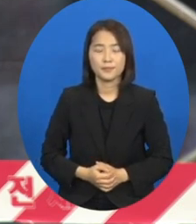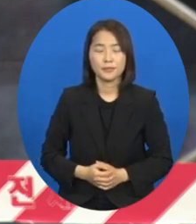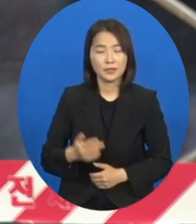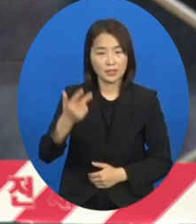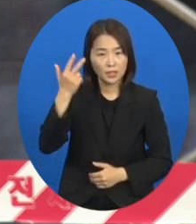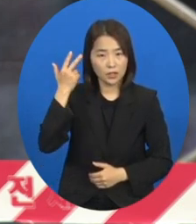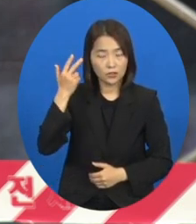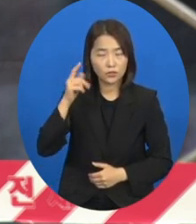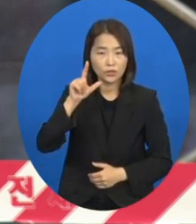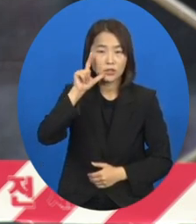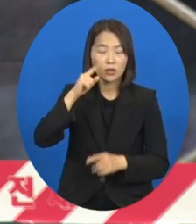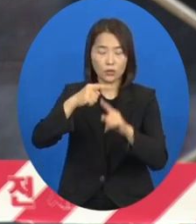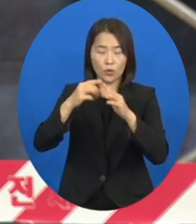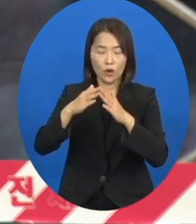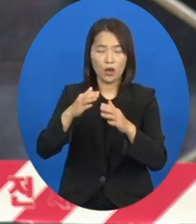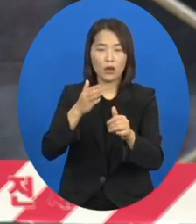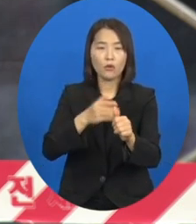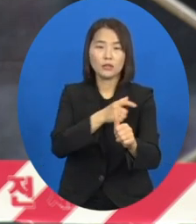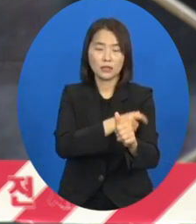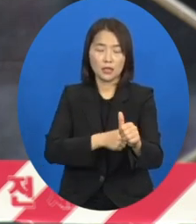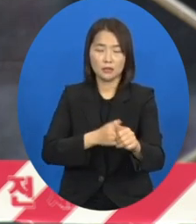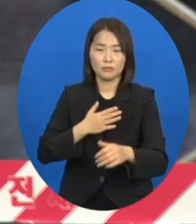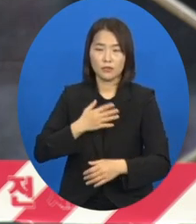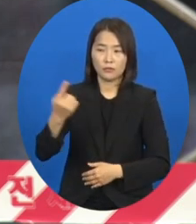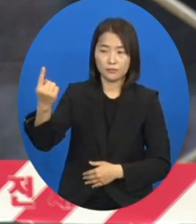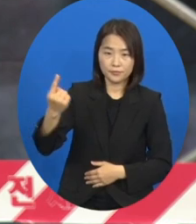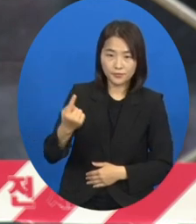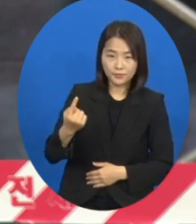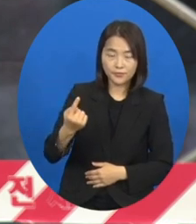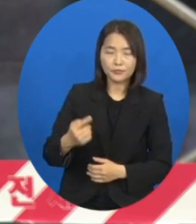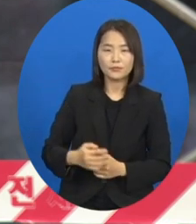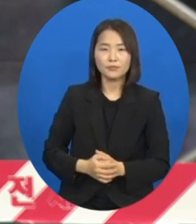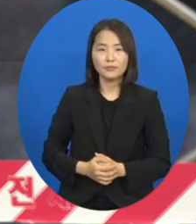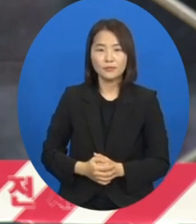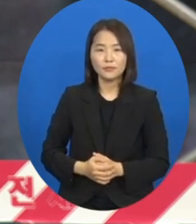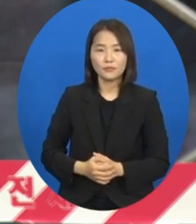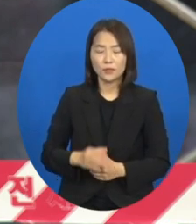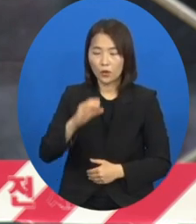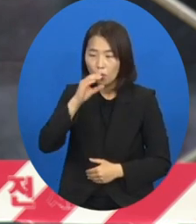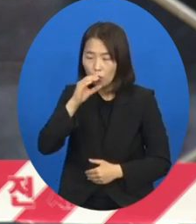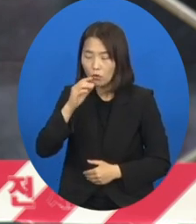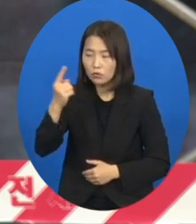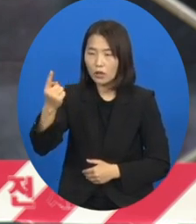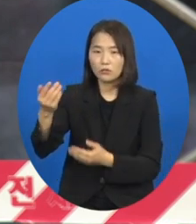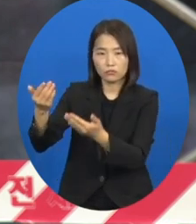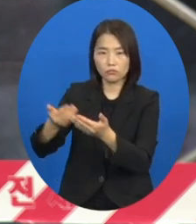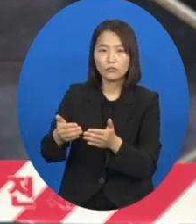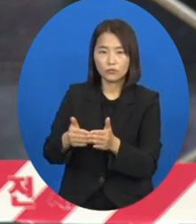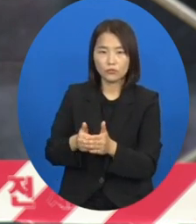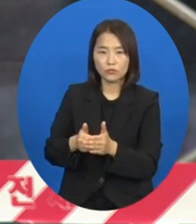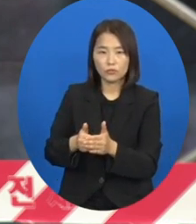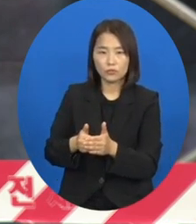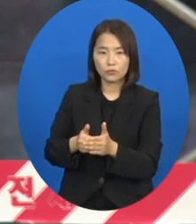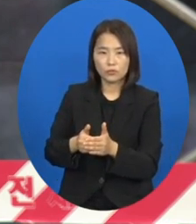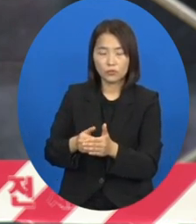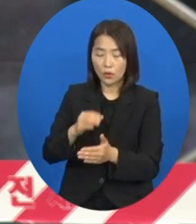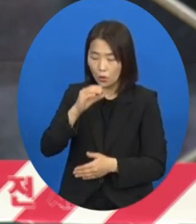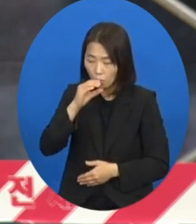지난주에 갈래교회 권사님 한 분이 저를 찾아오셨습니다. 그리고 봉투 하나를 저에게 주셨어요. 그